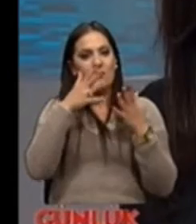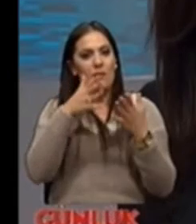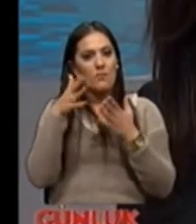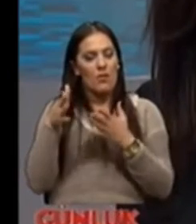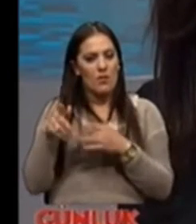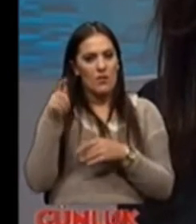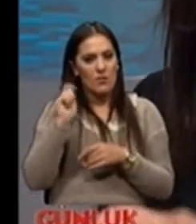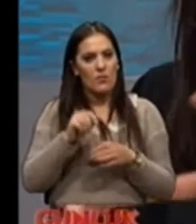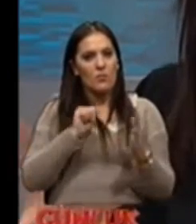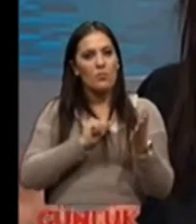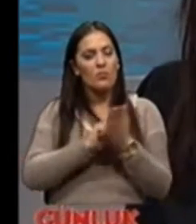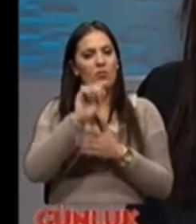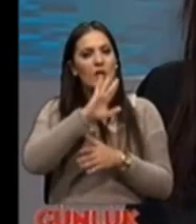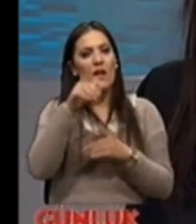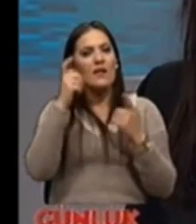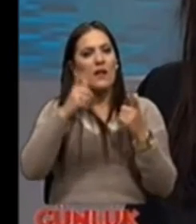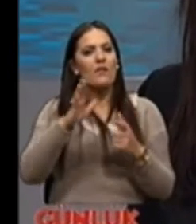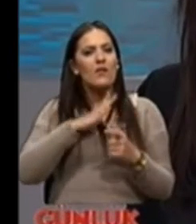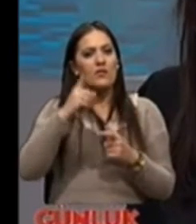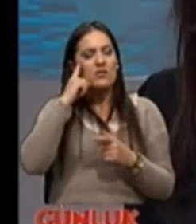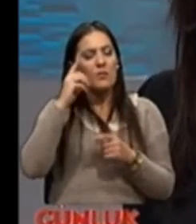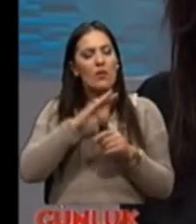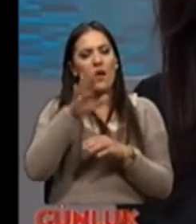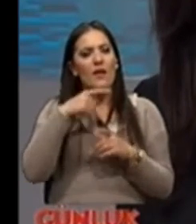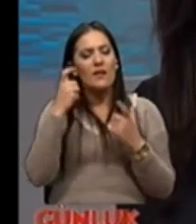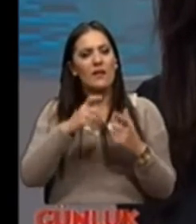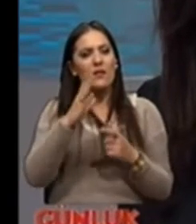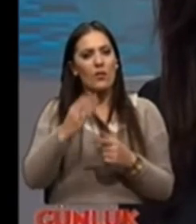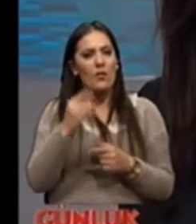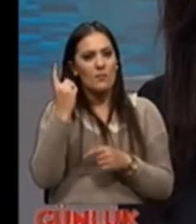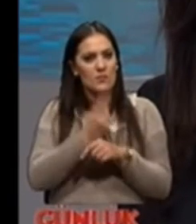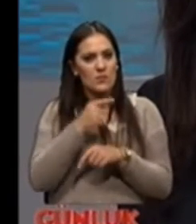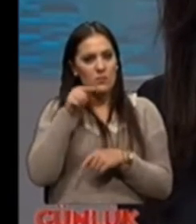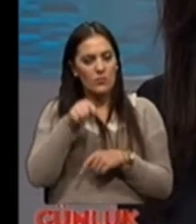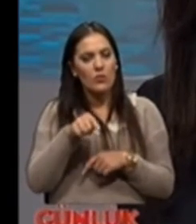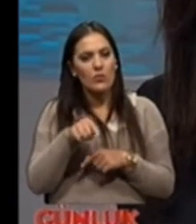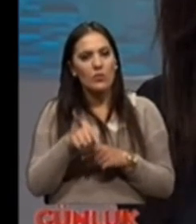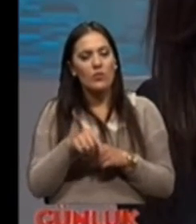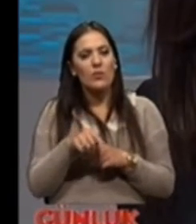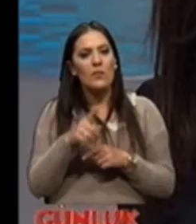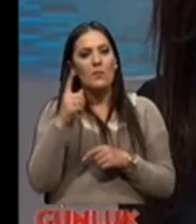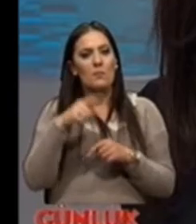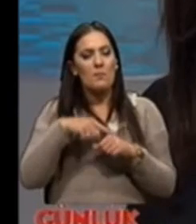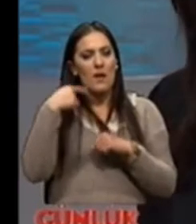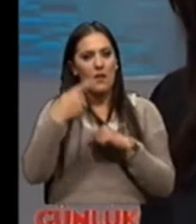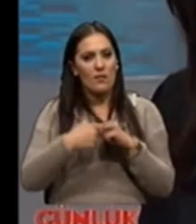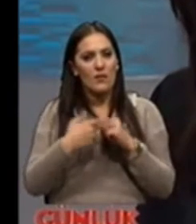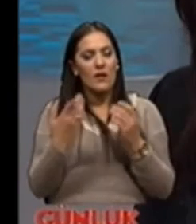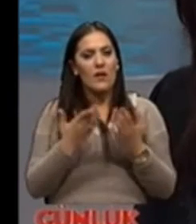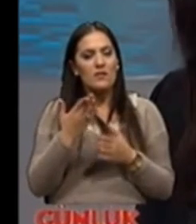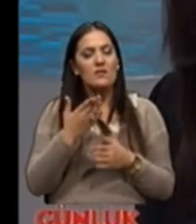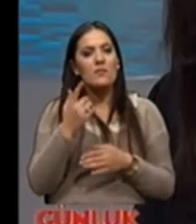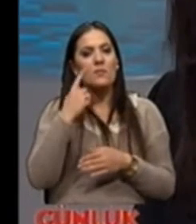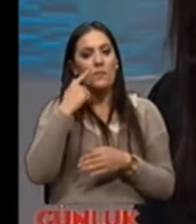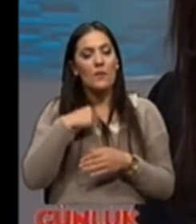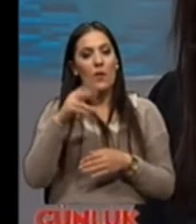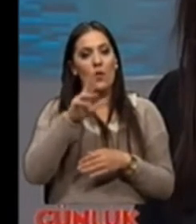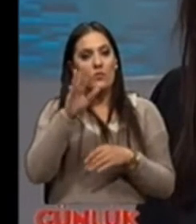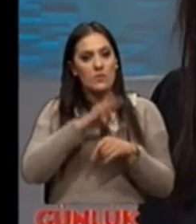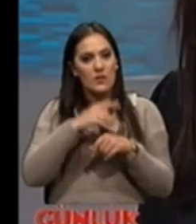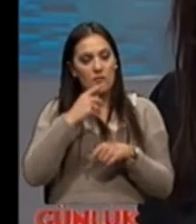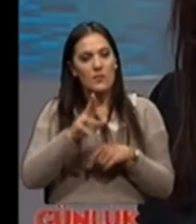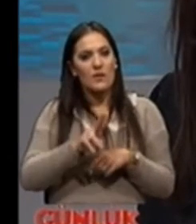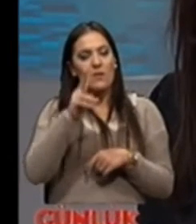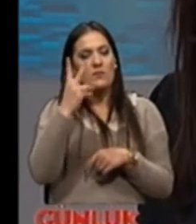her tarafta var. Yani Japonya'nın bütün her tarafında olan bir şey bu. Bir haftalık aslında, bakın 30 dakika dedim, 72 dakika